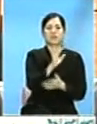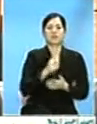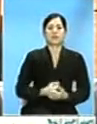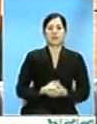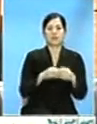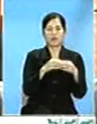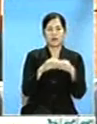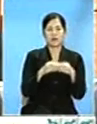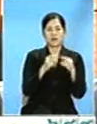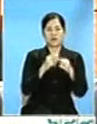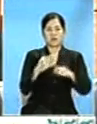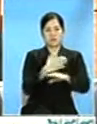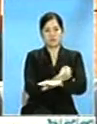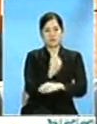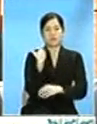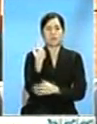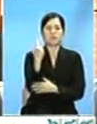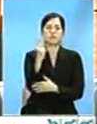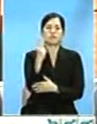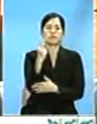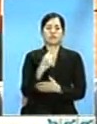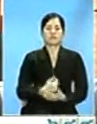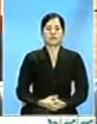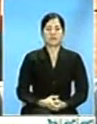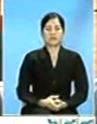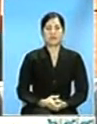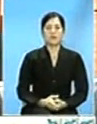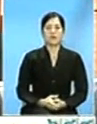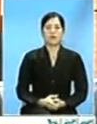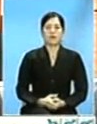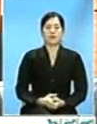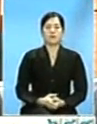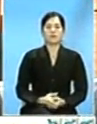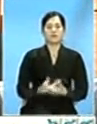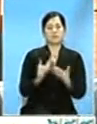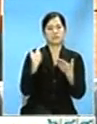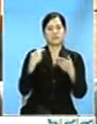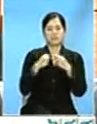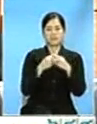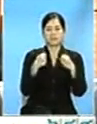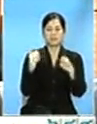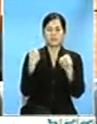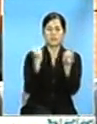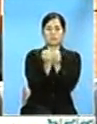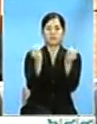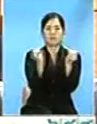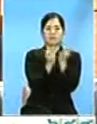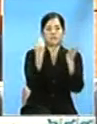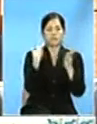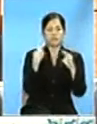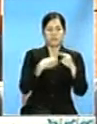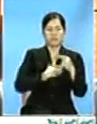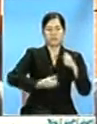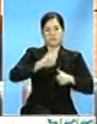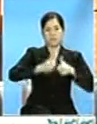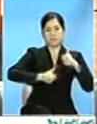2พรรคการเมืองนะครับต่อสู้เพื่อเอาชนะกันซึ่งกันและกันโดย